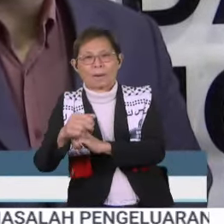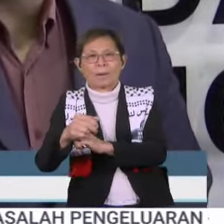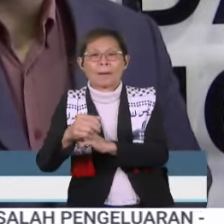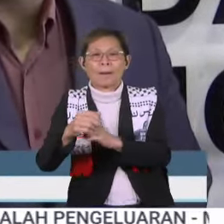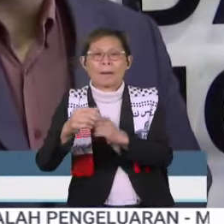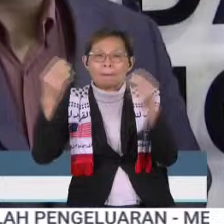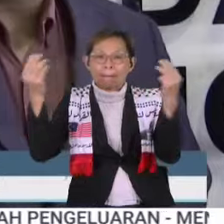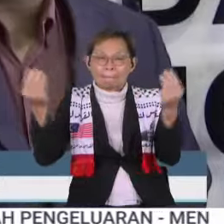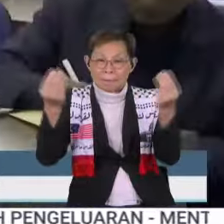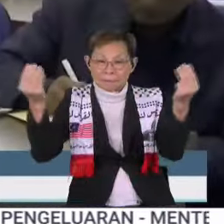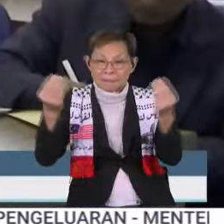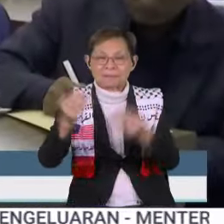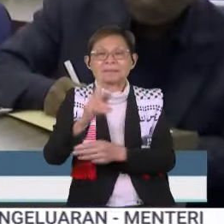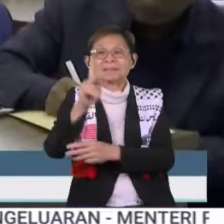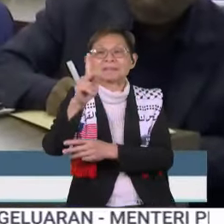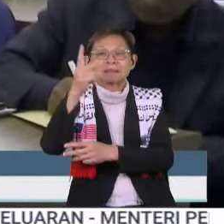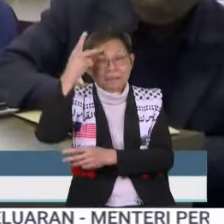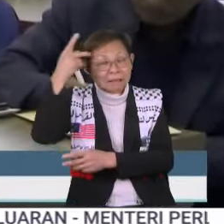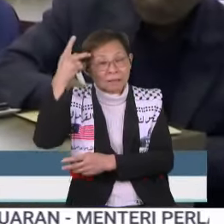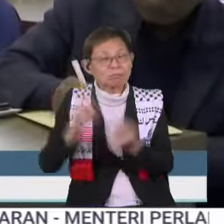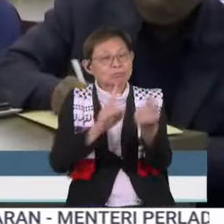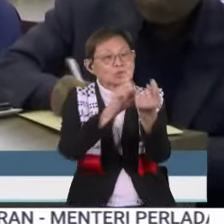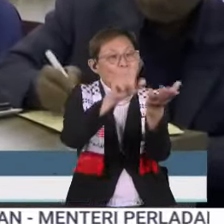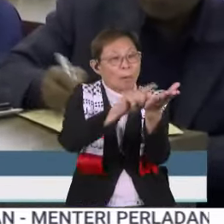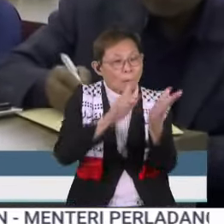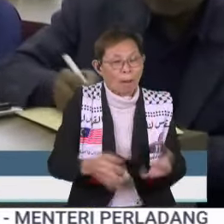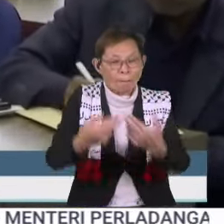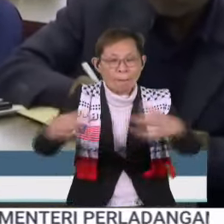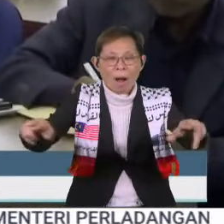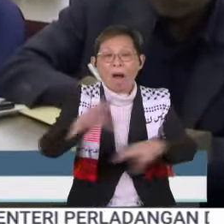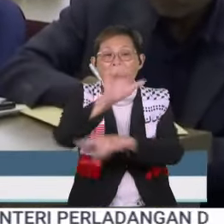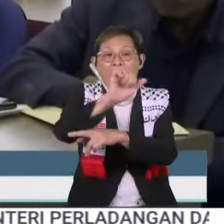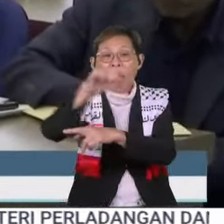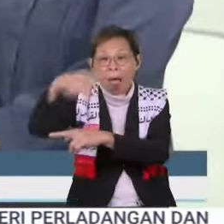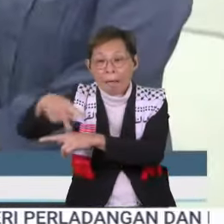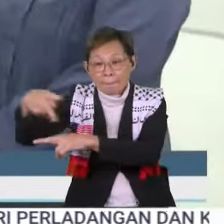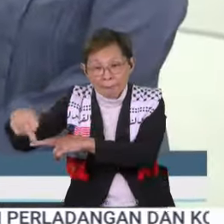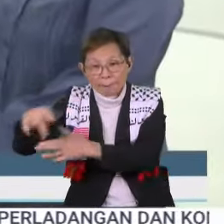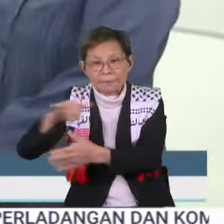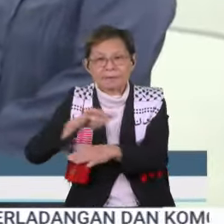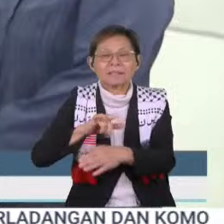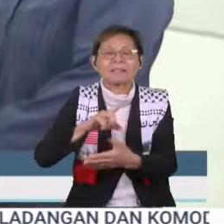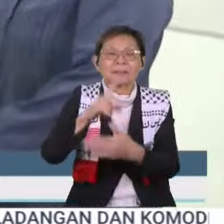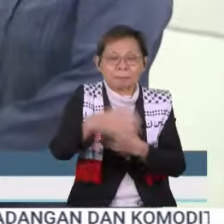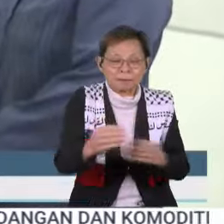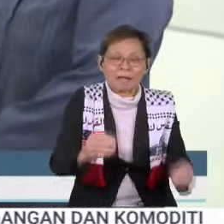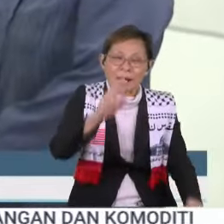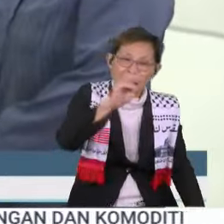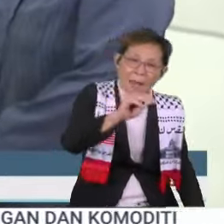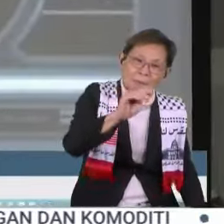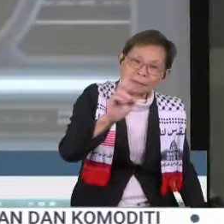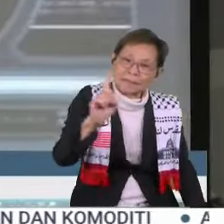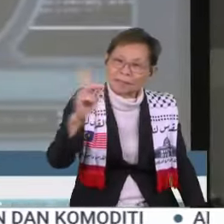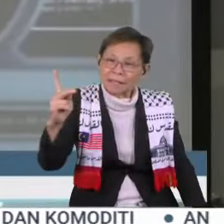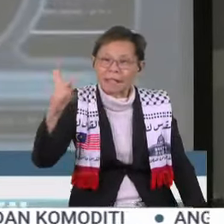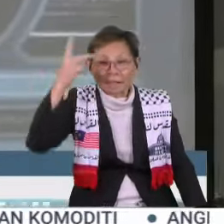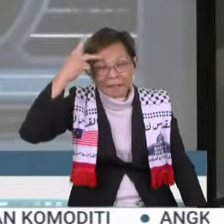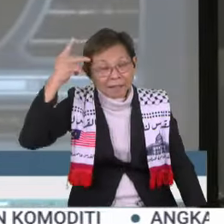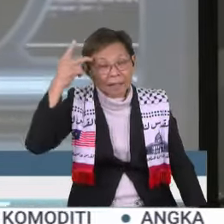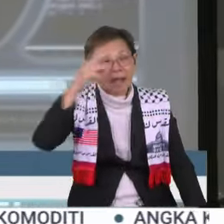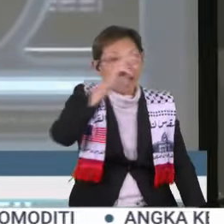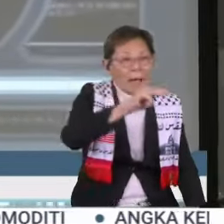Keningau. Dato' Robert ditemui media selepas melancarkan aplikasi tersebut di pejabat MDK di Keningau.